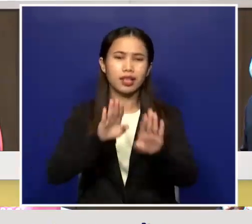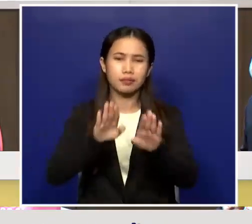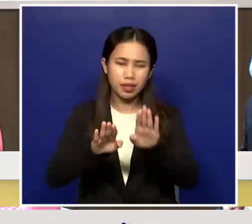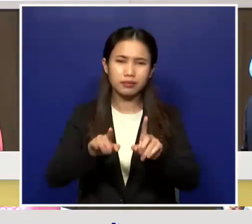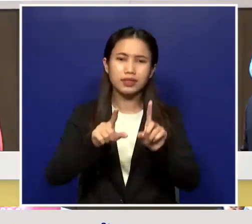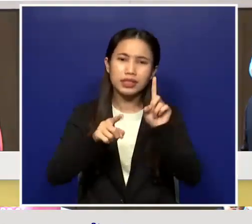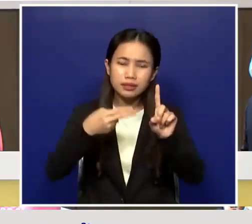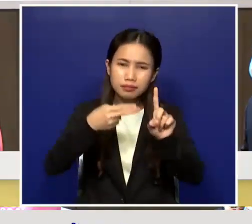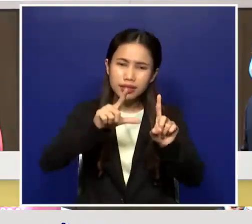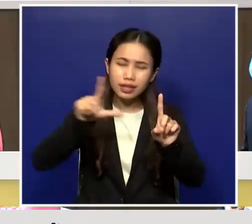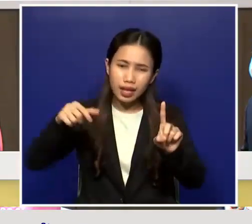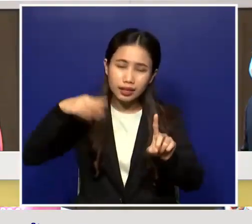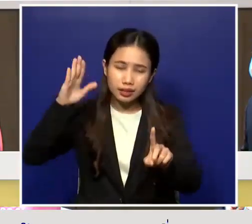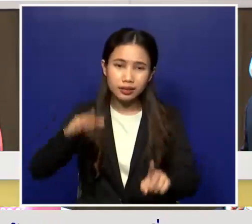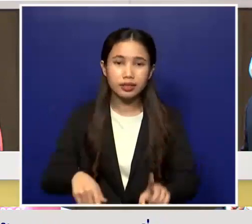งบ